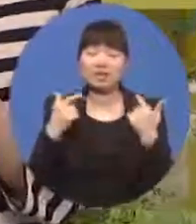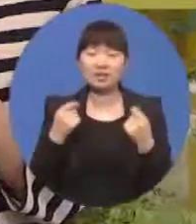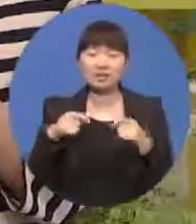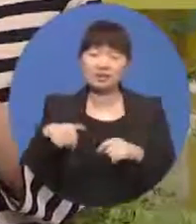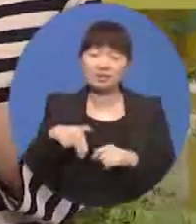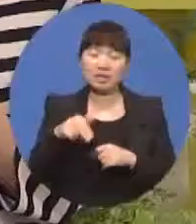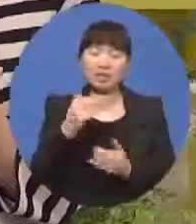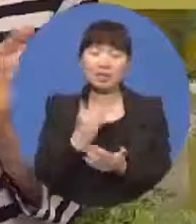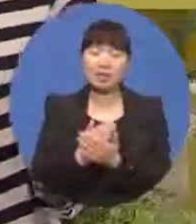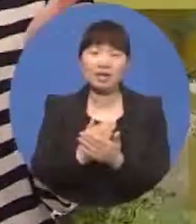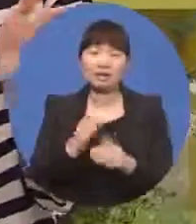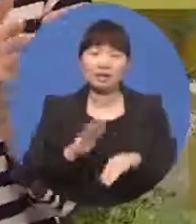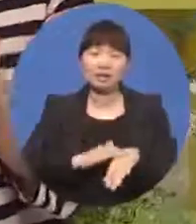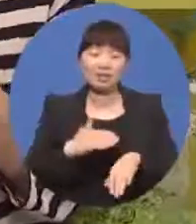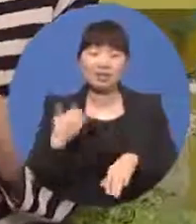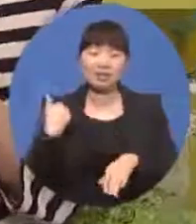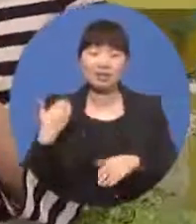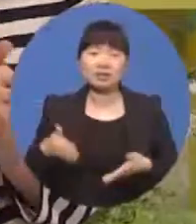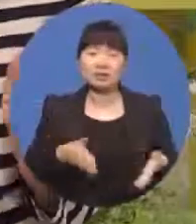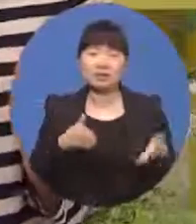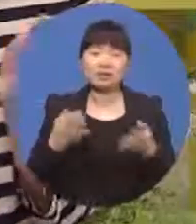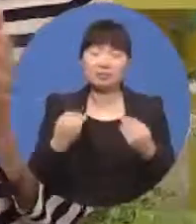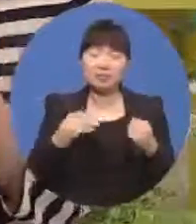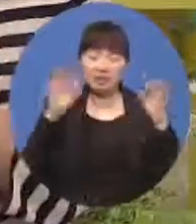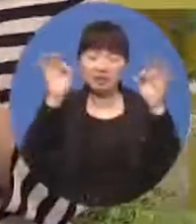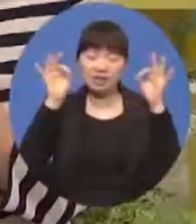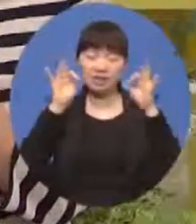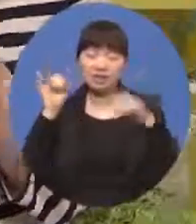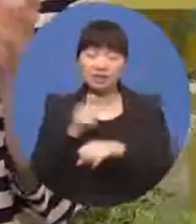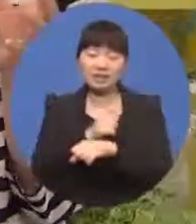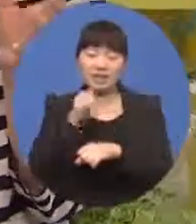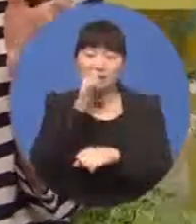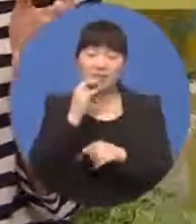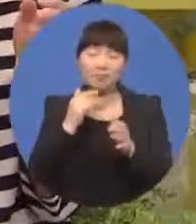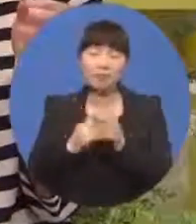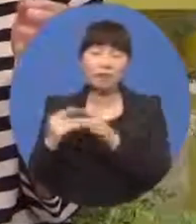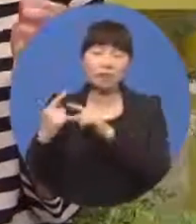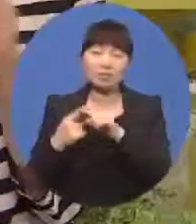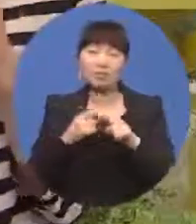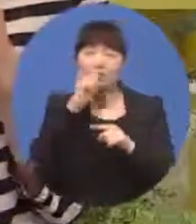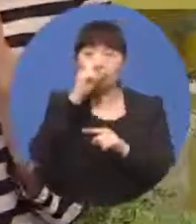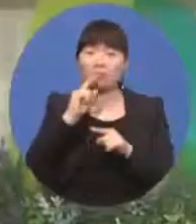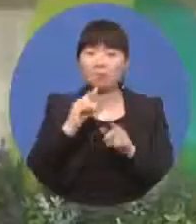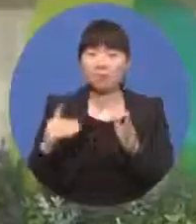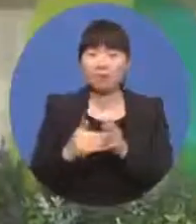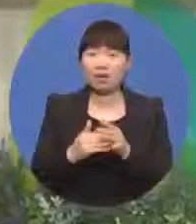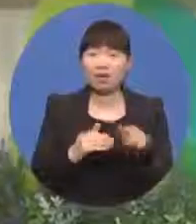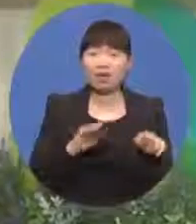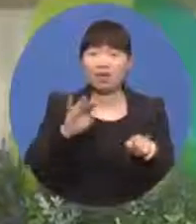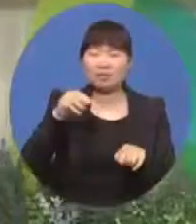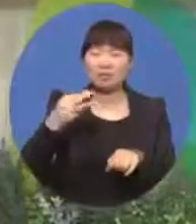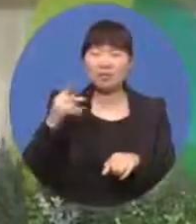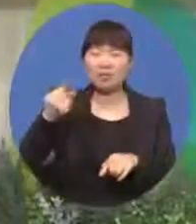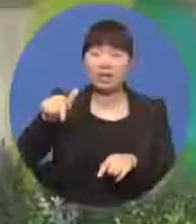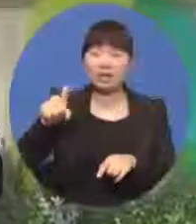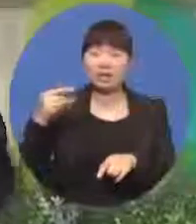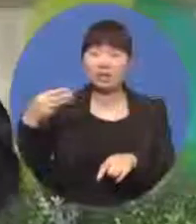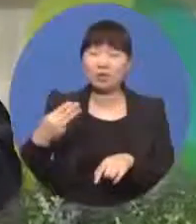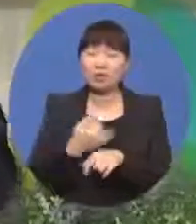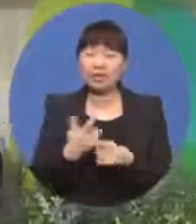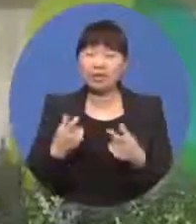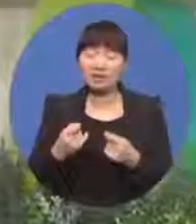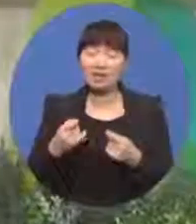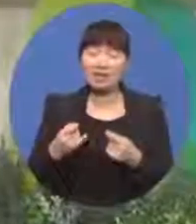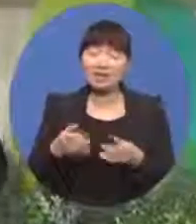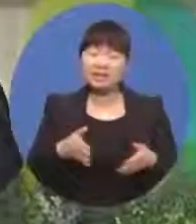길로만 다니지 말고 잘 모르는 길을 많이 찾아서 다니라 그러더라고요. 무조건 그러면, 좋은 네. 말이에요. 왜냐하면 네. 그게 블랙홀 이론이거든요. 네. 같은 길로만